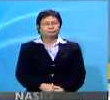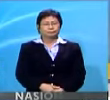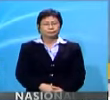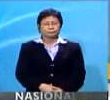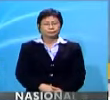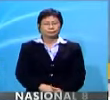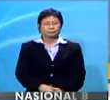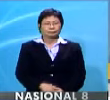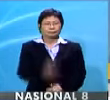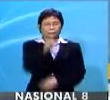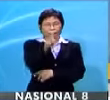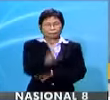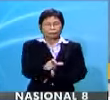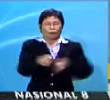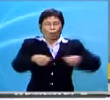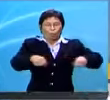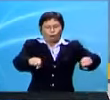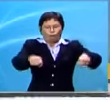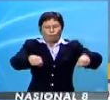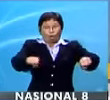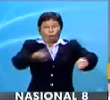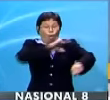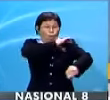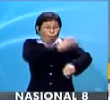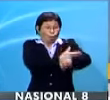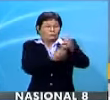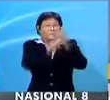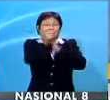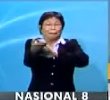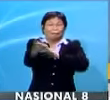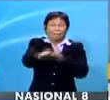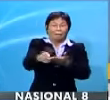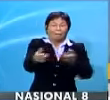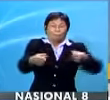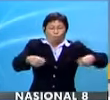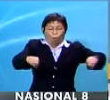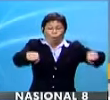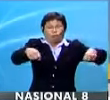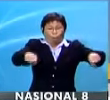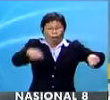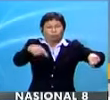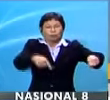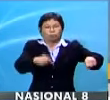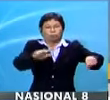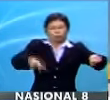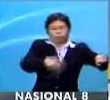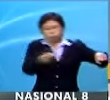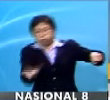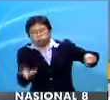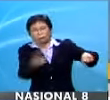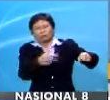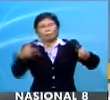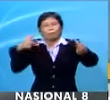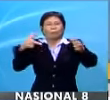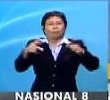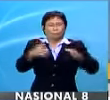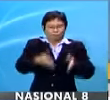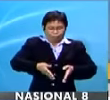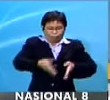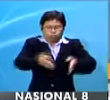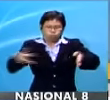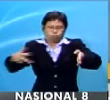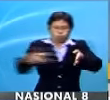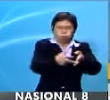kejadian seorang penunggang motosikal berkuasa tinggi maut selepas kenderaan yang dinaikinya itu terbabas dan melanggar pembahagi